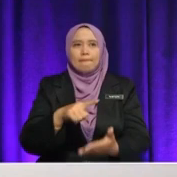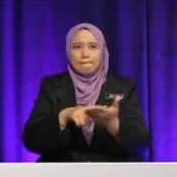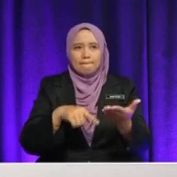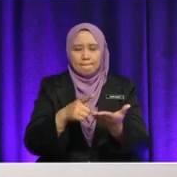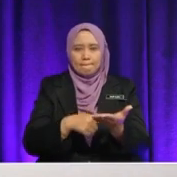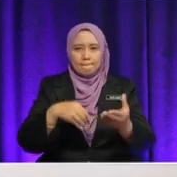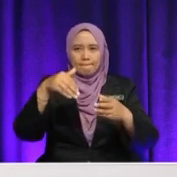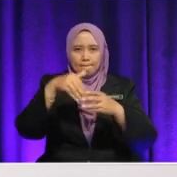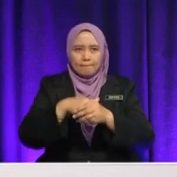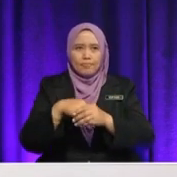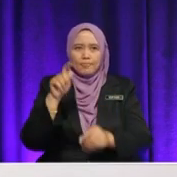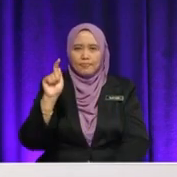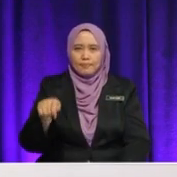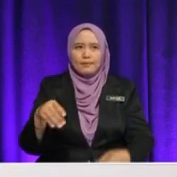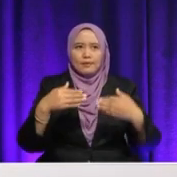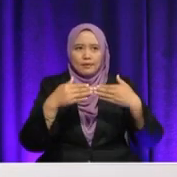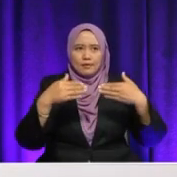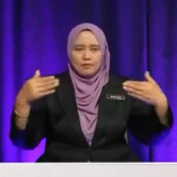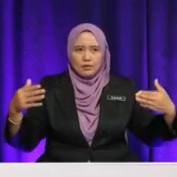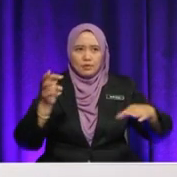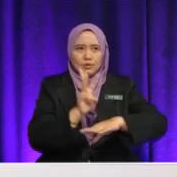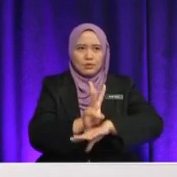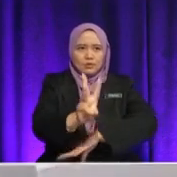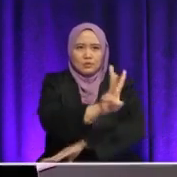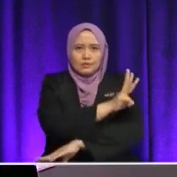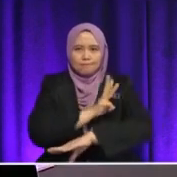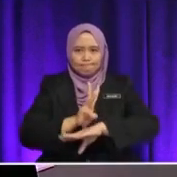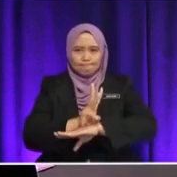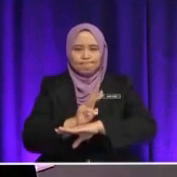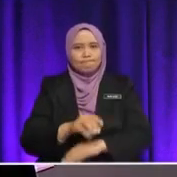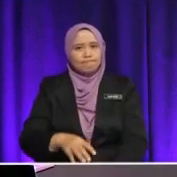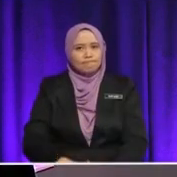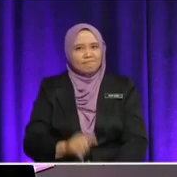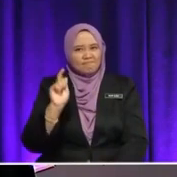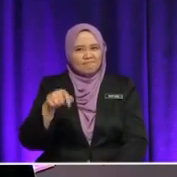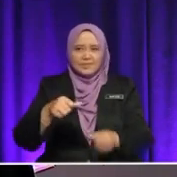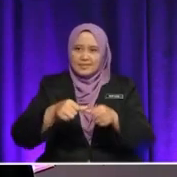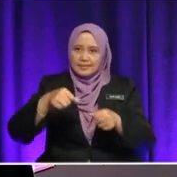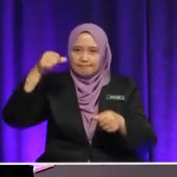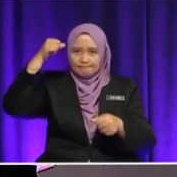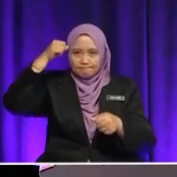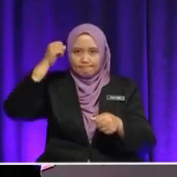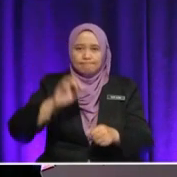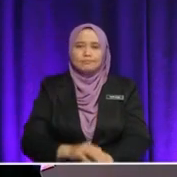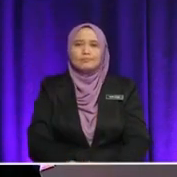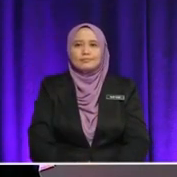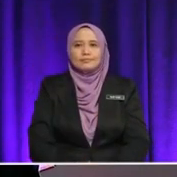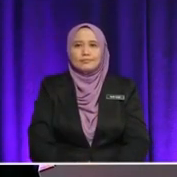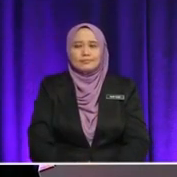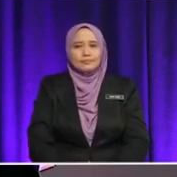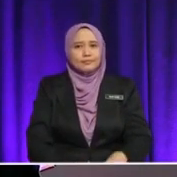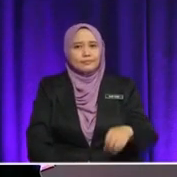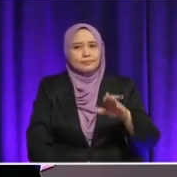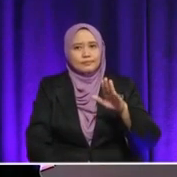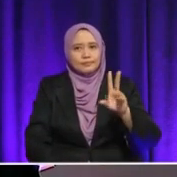adalah nama yang kita rujuk pada arkib negara B kita pergi kepada langkah yang kedua oleh pemain boleh yaitu